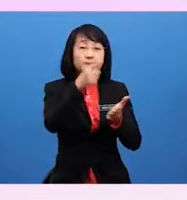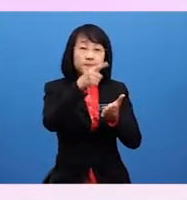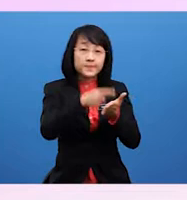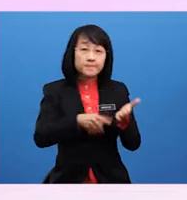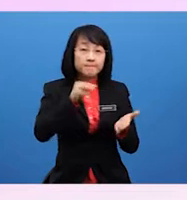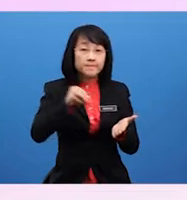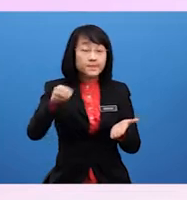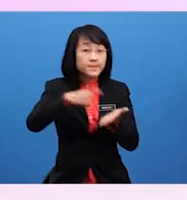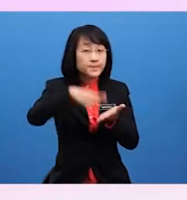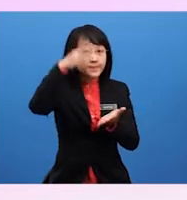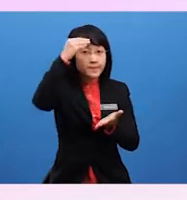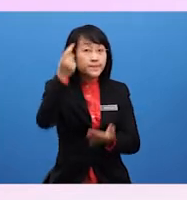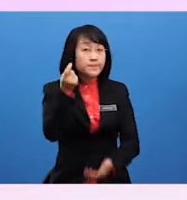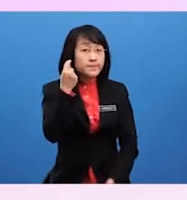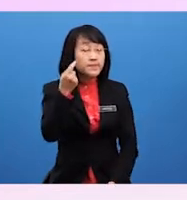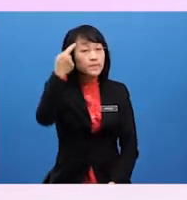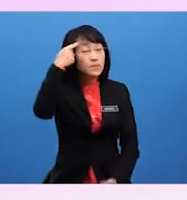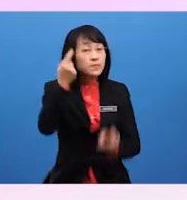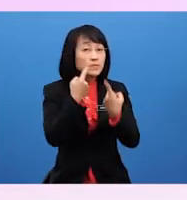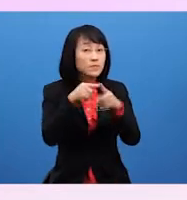murid pelajari sebentar tadi.